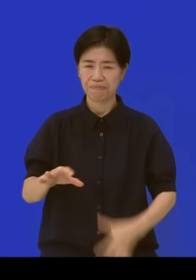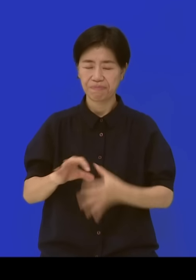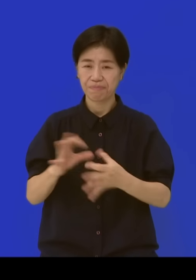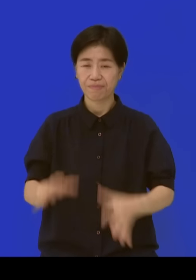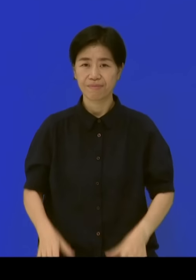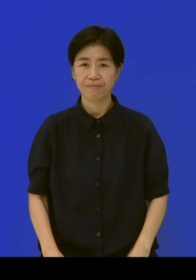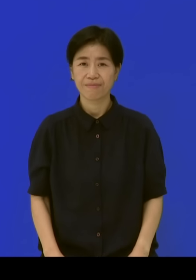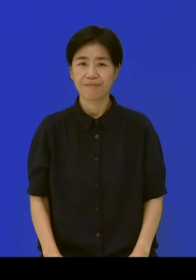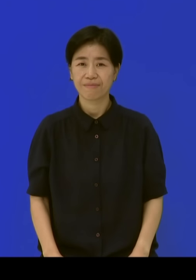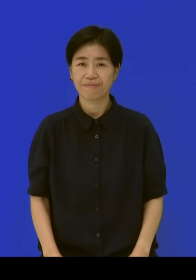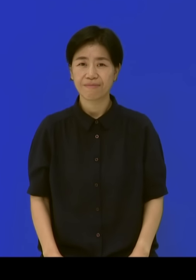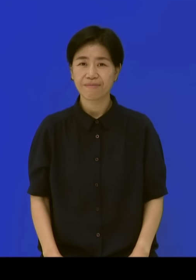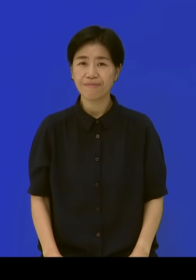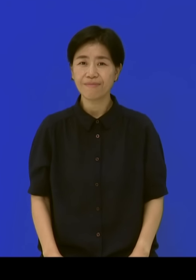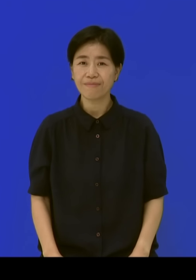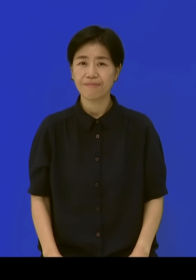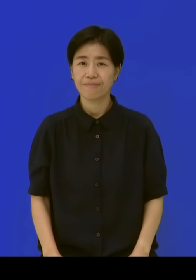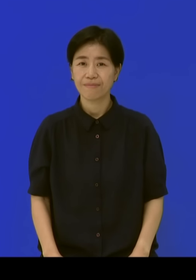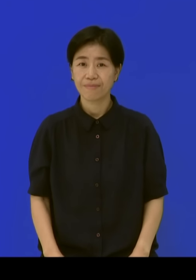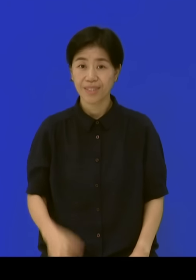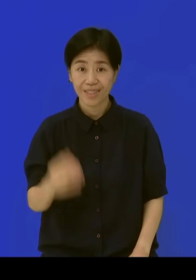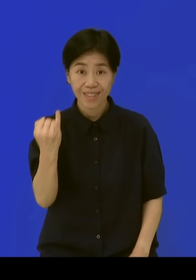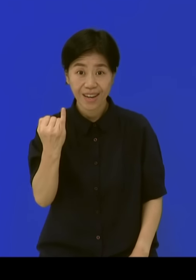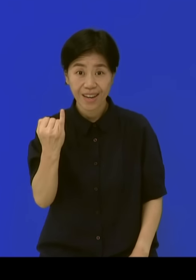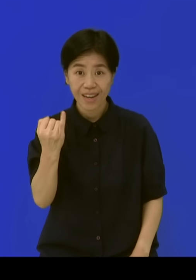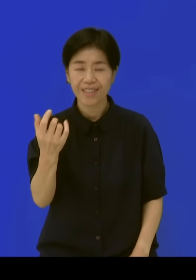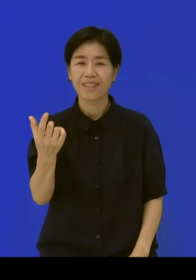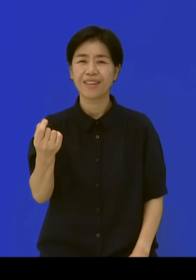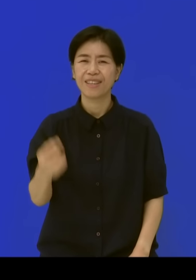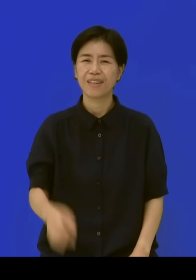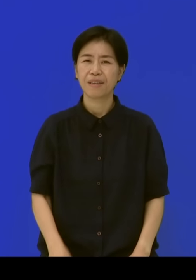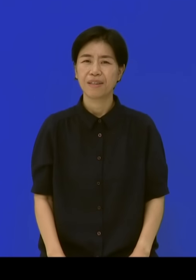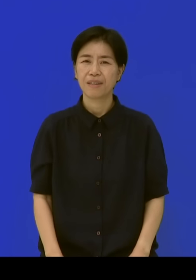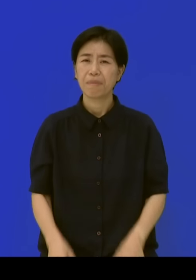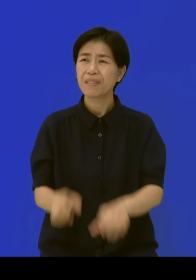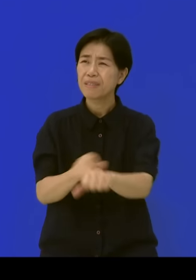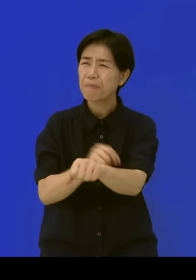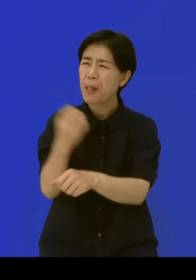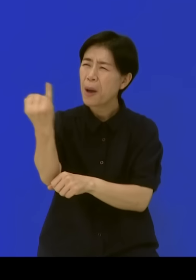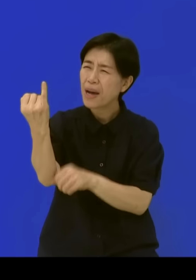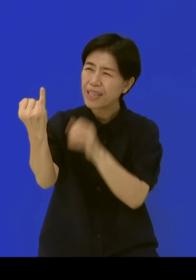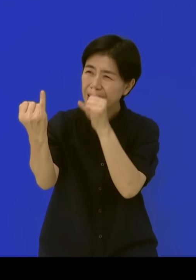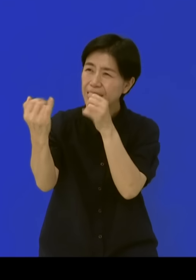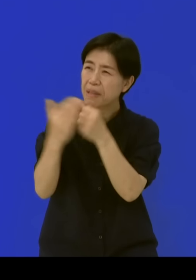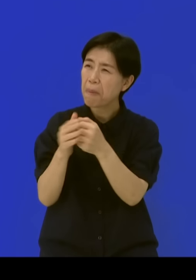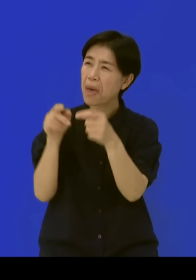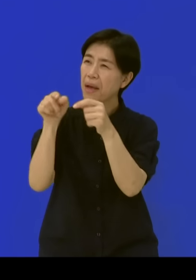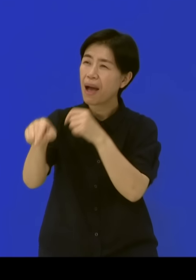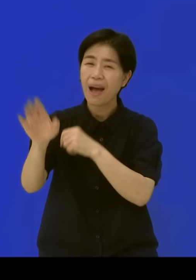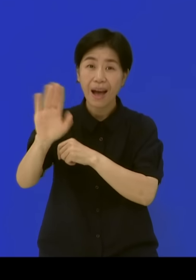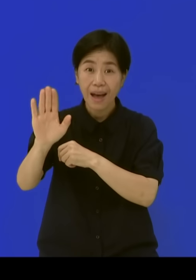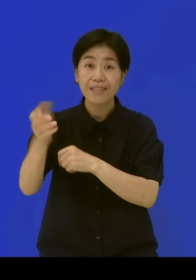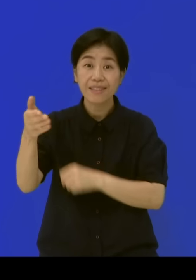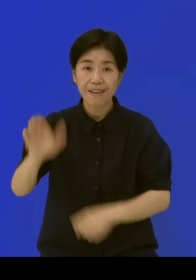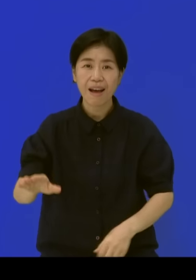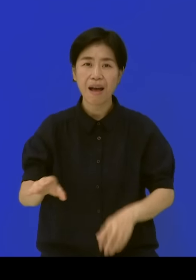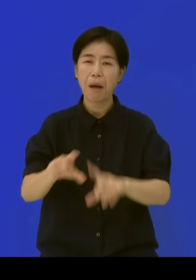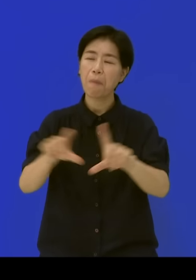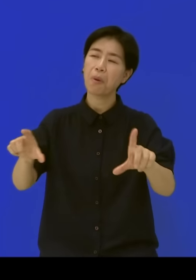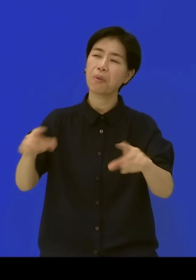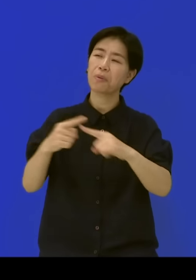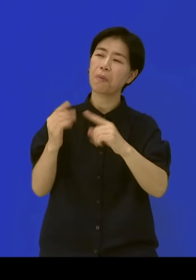학용품 주는 데가 있어. 아, 네네. 여학생? 예, 자매? 아니 뭐 특정 자매가 있었다는 게 아니고 예쁜 자매. 예쁜